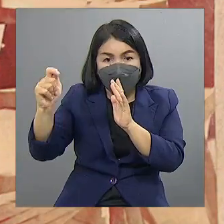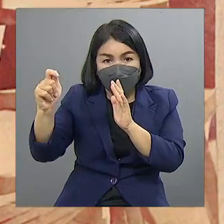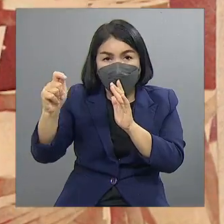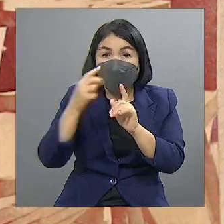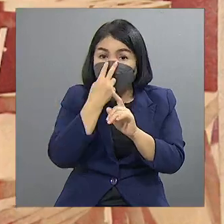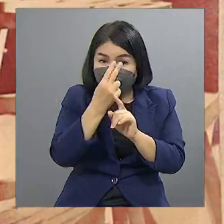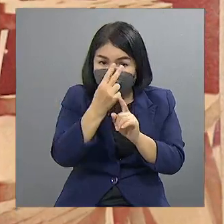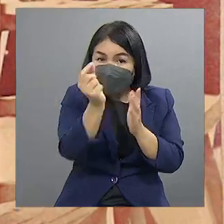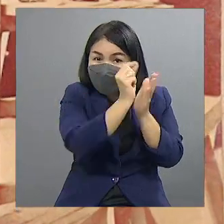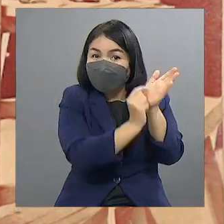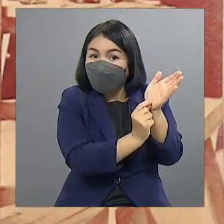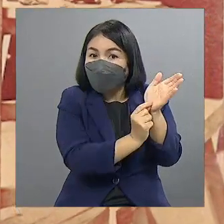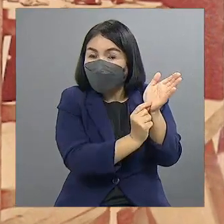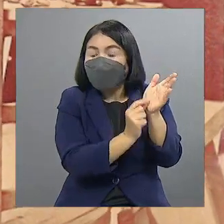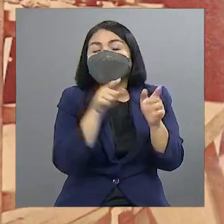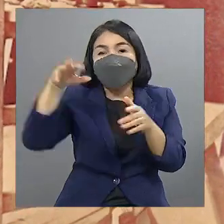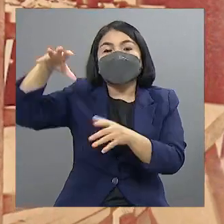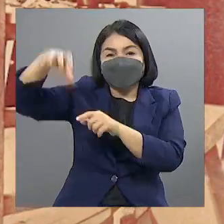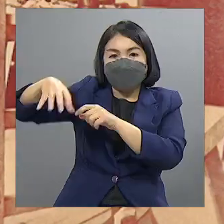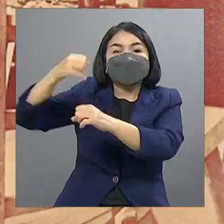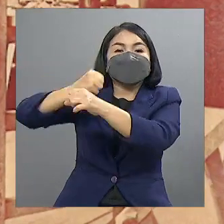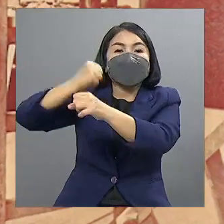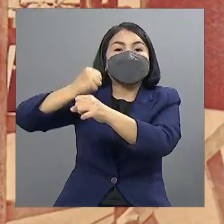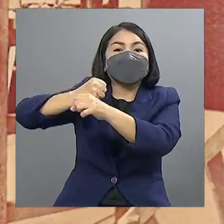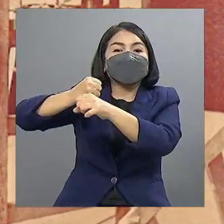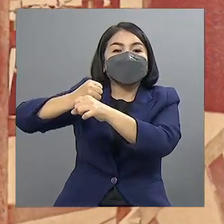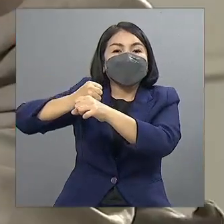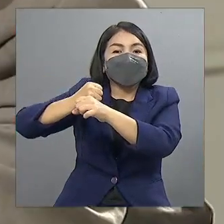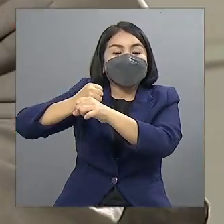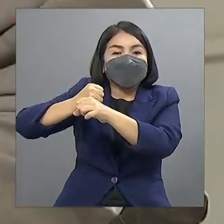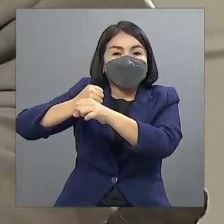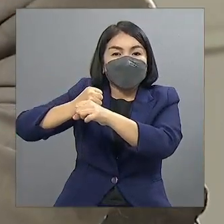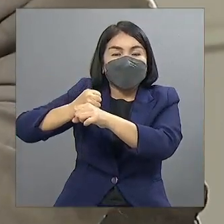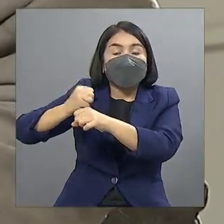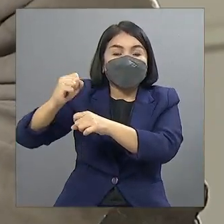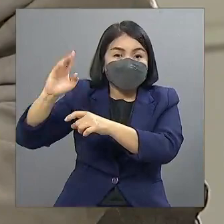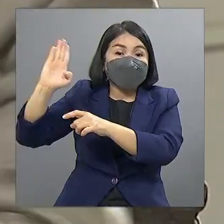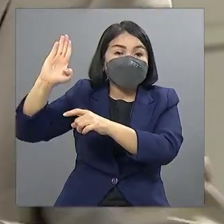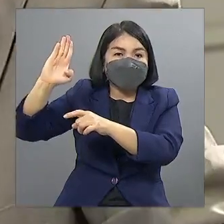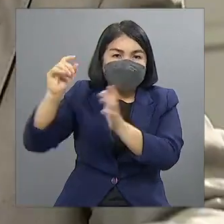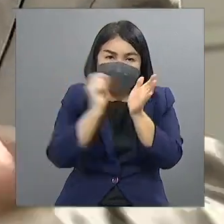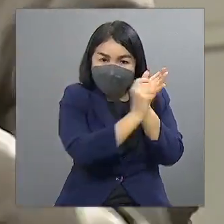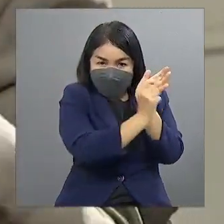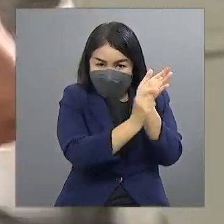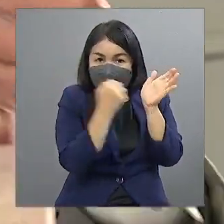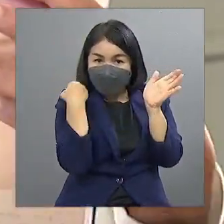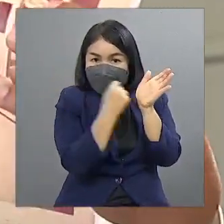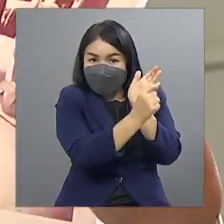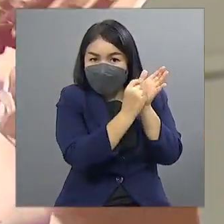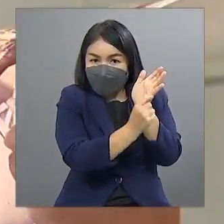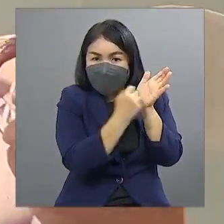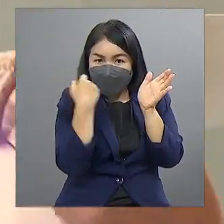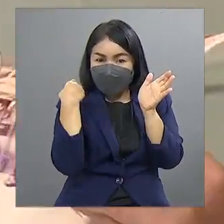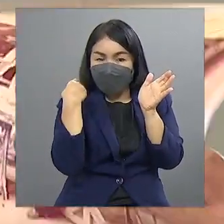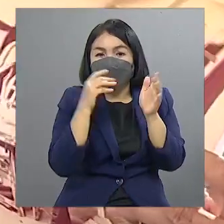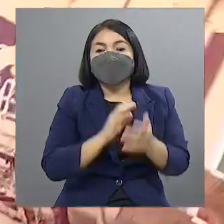นี้คือเป็นชื่อของโรงหล่อ น่าจะเป็นรูปที่ผมนำมา ด้านนี้นะครับ เขียนว่าซูสแฟร ์ครับครับ นะครับและอีกด้านนึงน